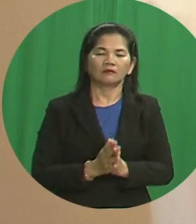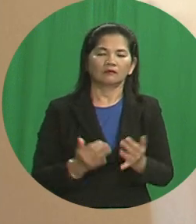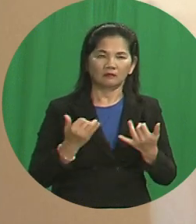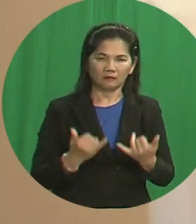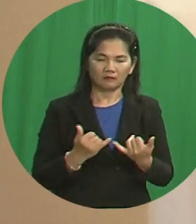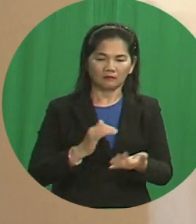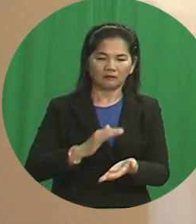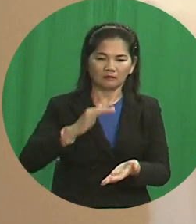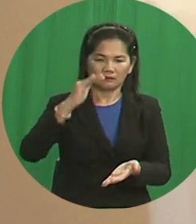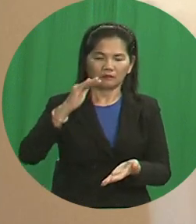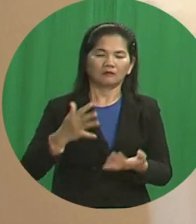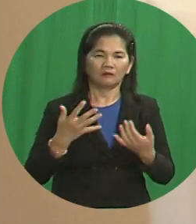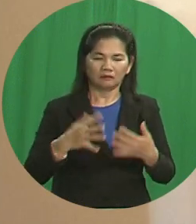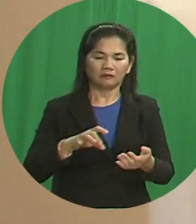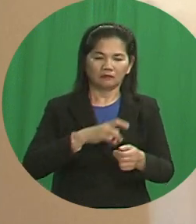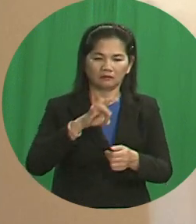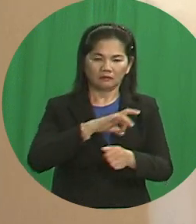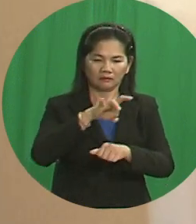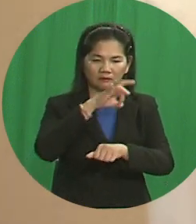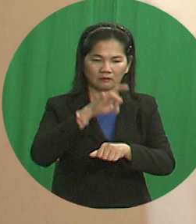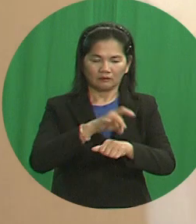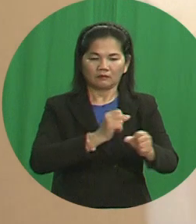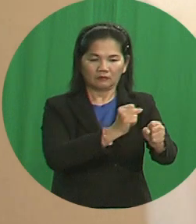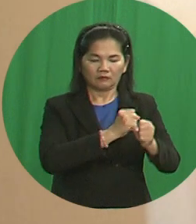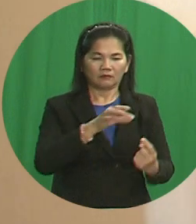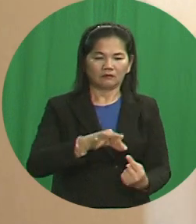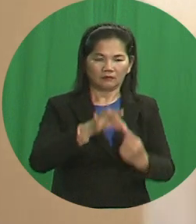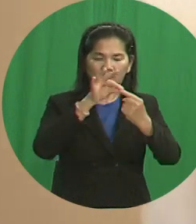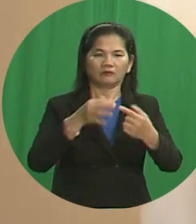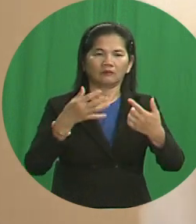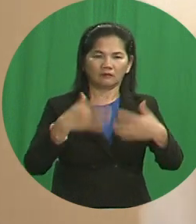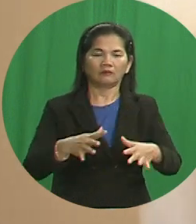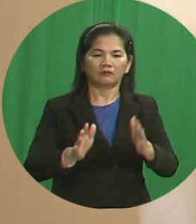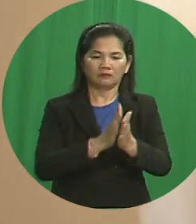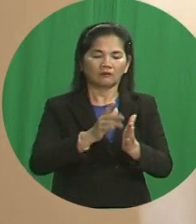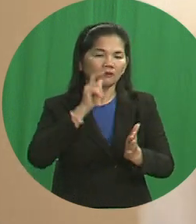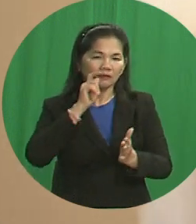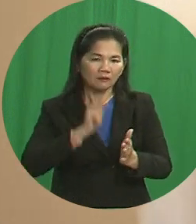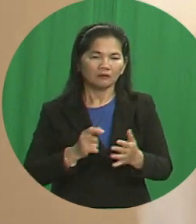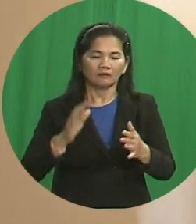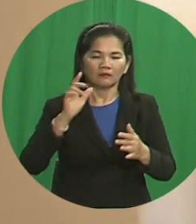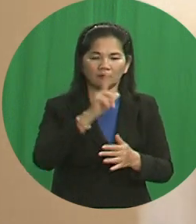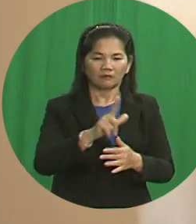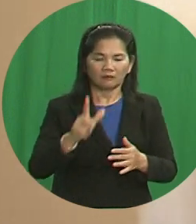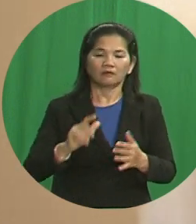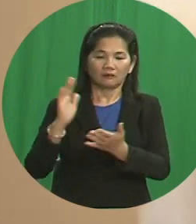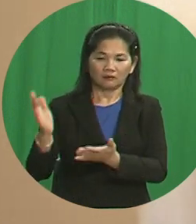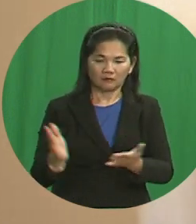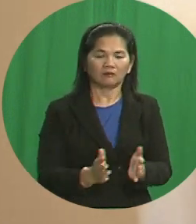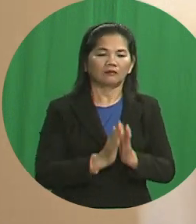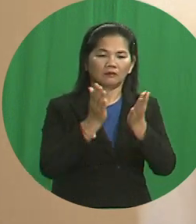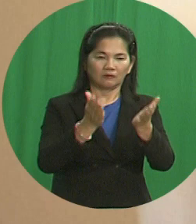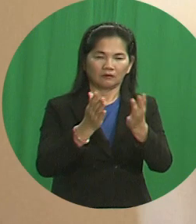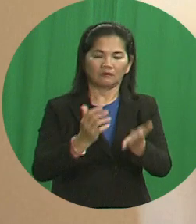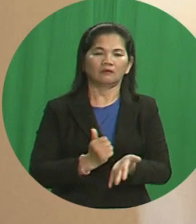មានការកើនឡើងចំពេលដែលប្រតិបត្តិការយោធាពិសេសកំពុងកើតមាននៅក្នុងប្រទេសអ៊ុយក្រែនលោក Putin បានស្វាគមន៍សំណើនោះ